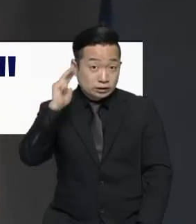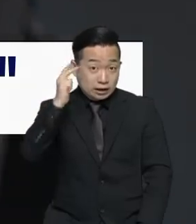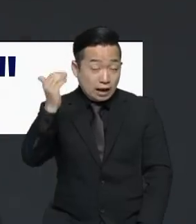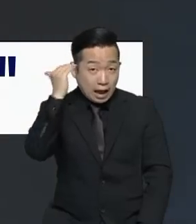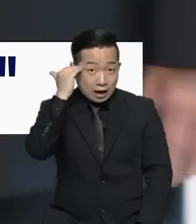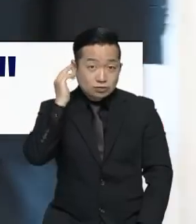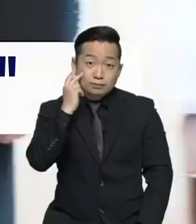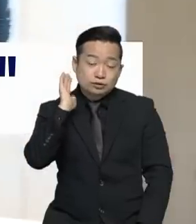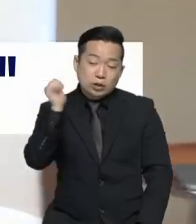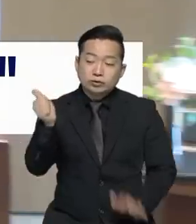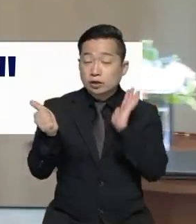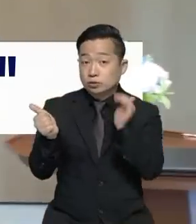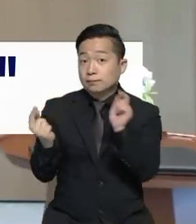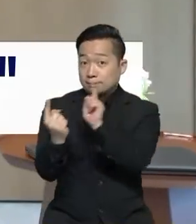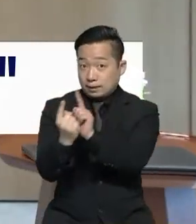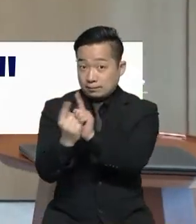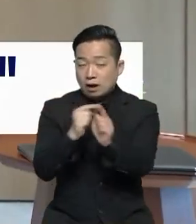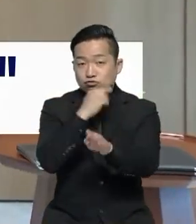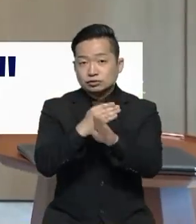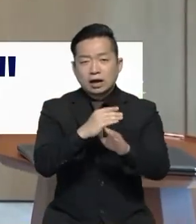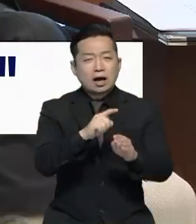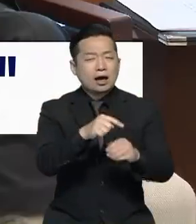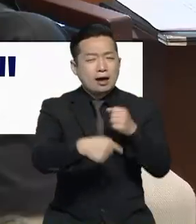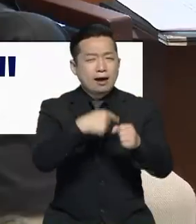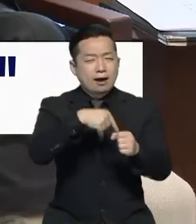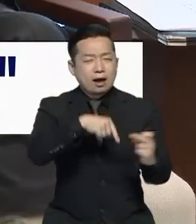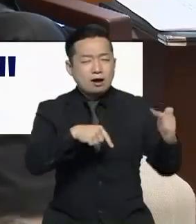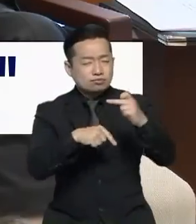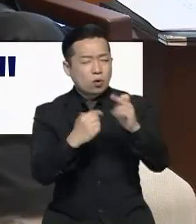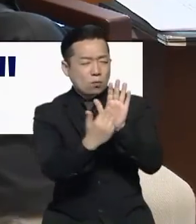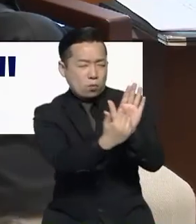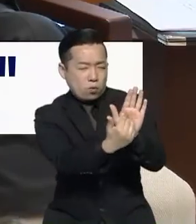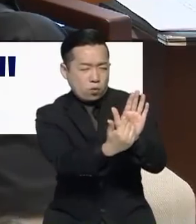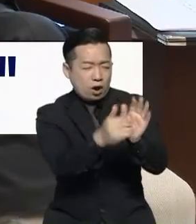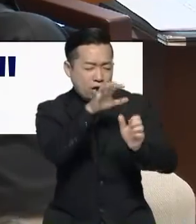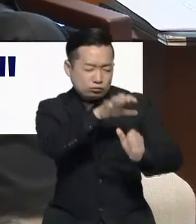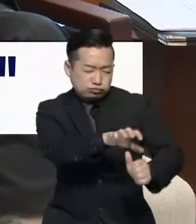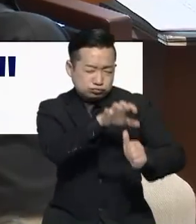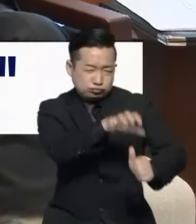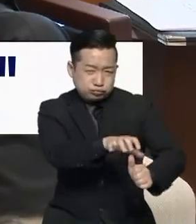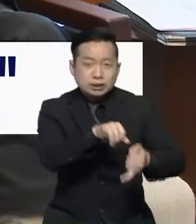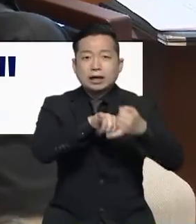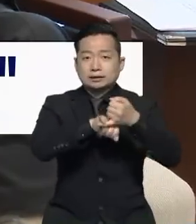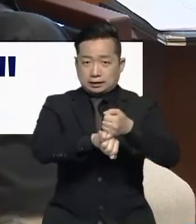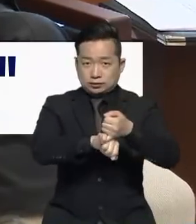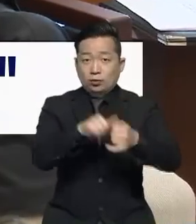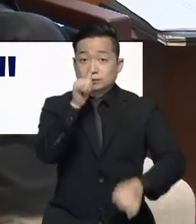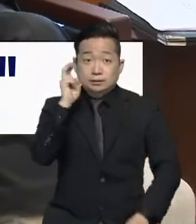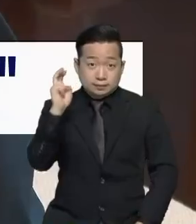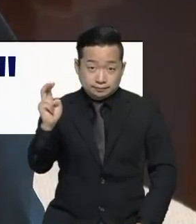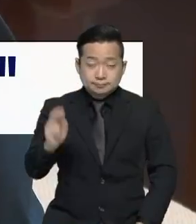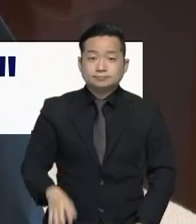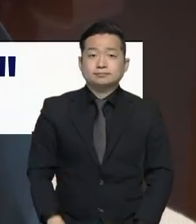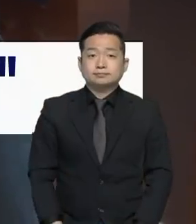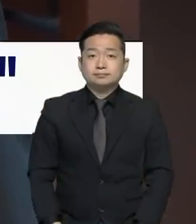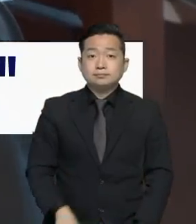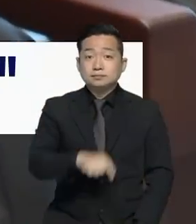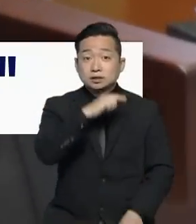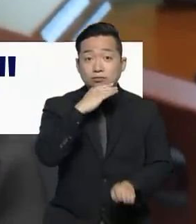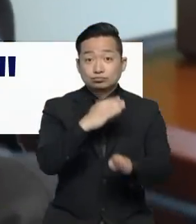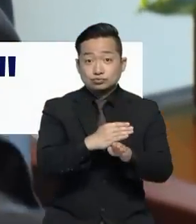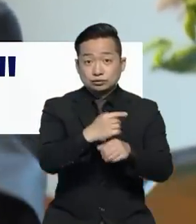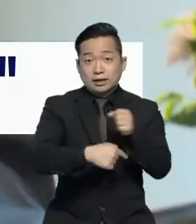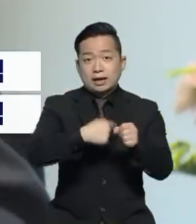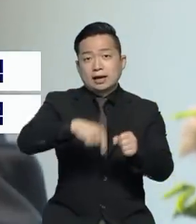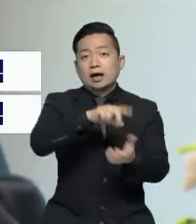한미 정상회담 때 북한의 핵 공격에 대응하기 위한 충분한 확장 억제 조치를 약속할 거라고 보도했습니다. 북핵 문제와